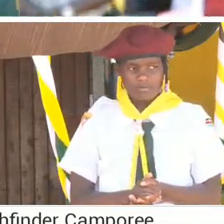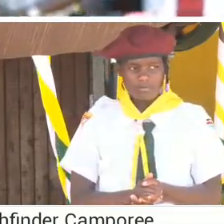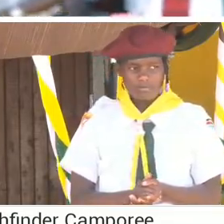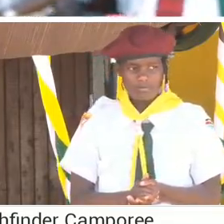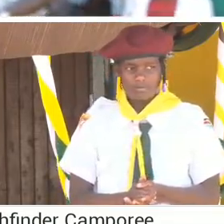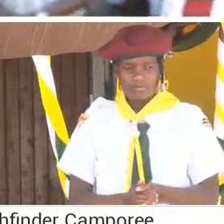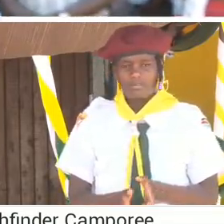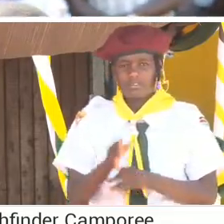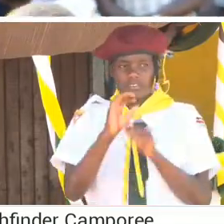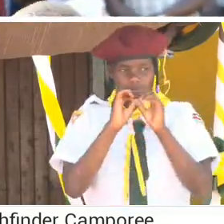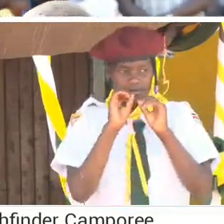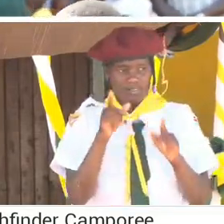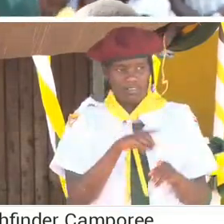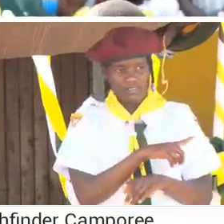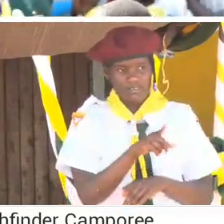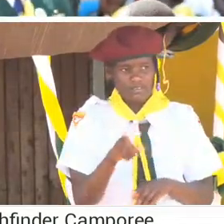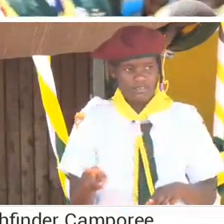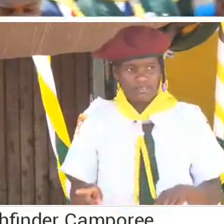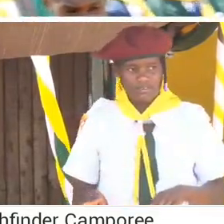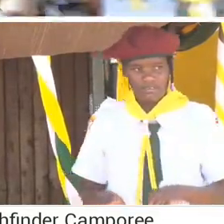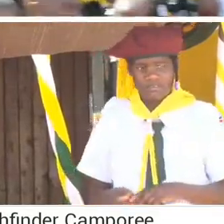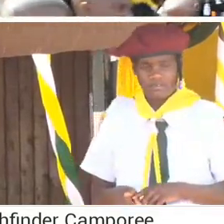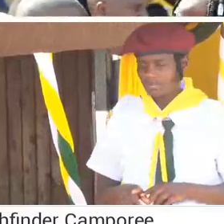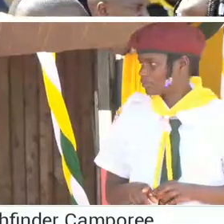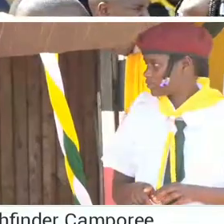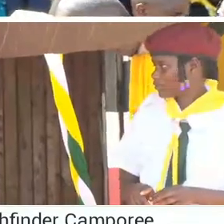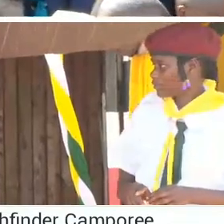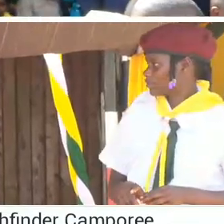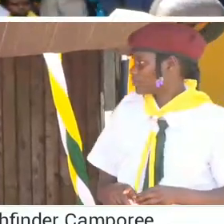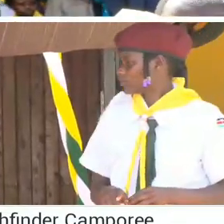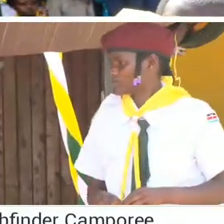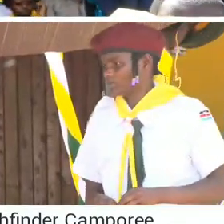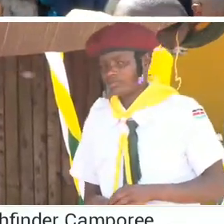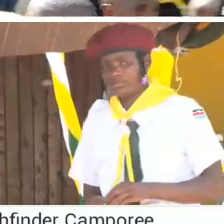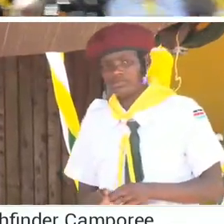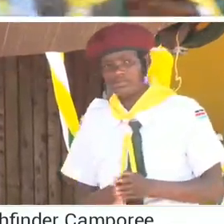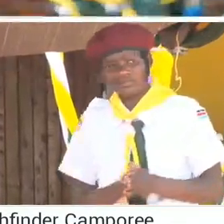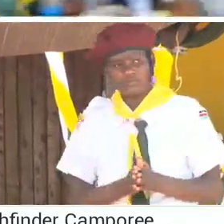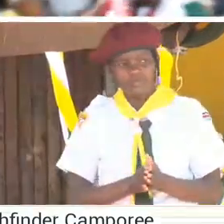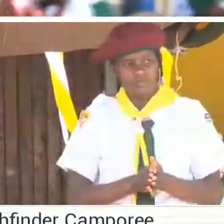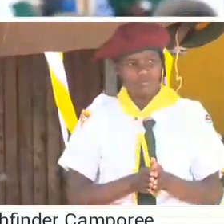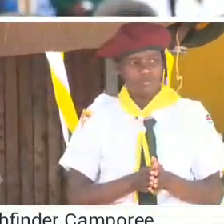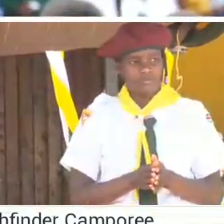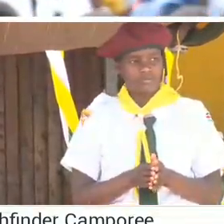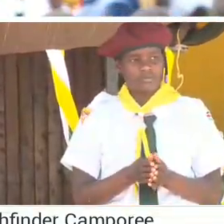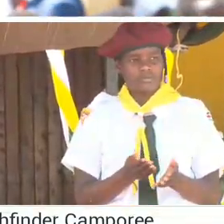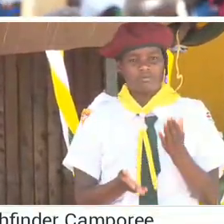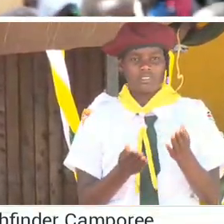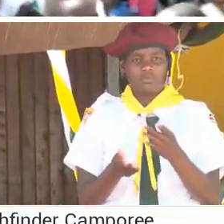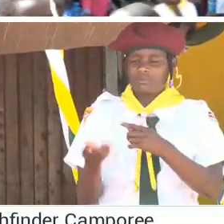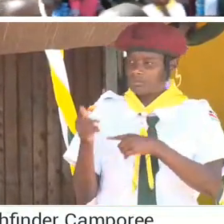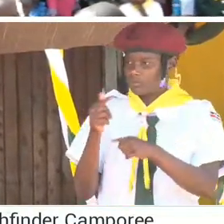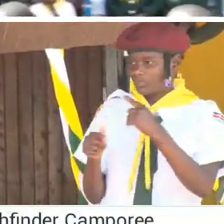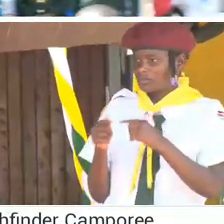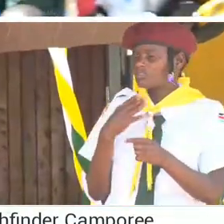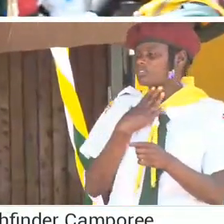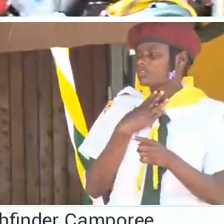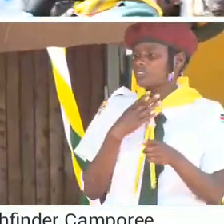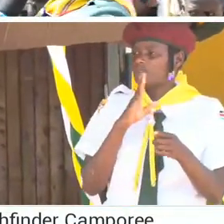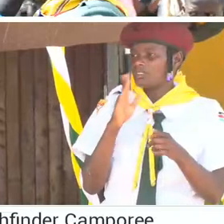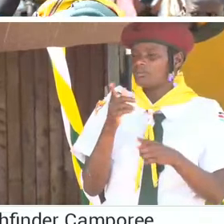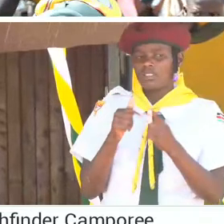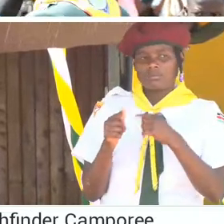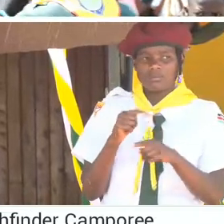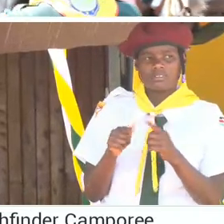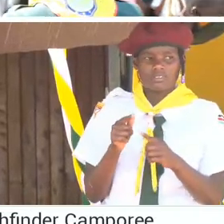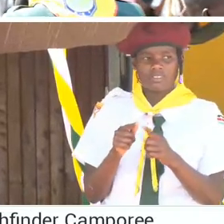Bwana wabariki sana. Iwapo uko huko na utatamani kubatizwa na ulishindwa kuja hapa mbele, bado unaweza kuona viongozi hawa na kuandika jina